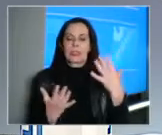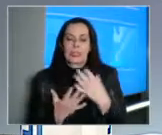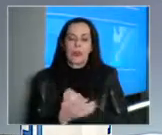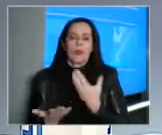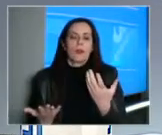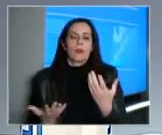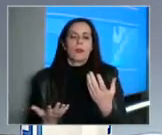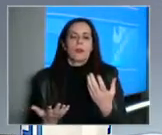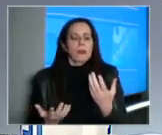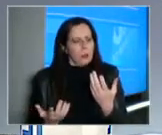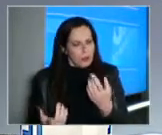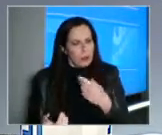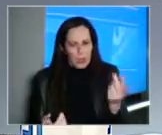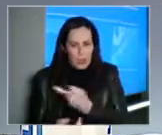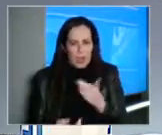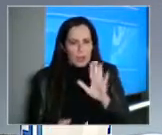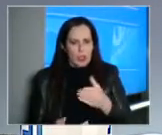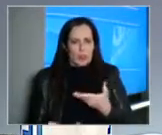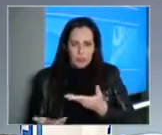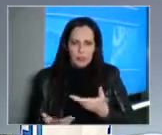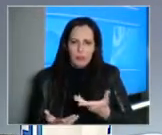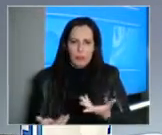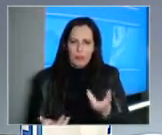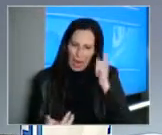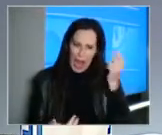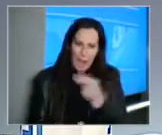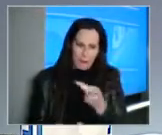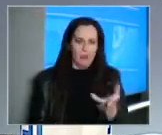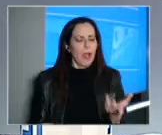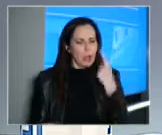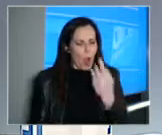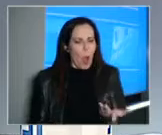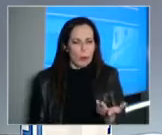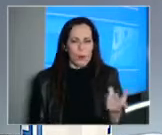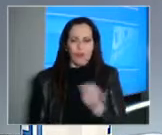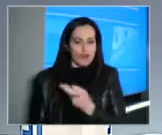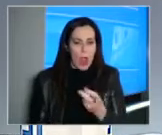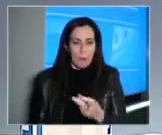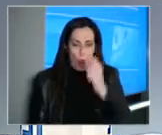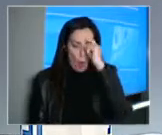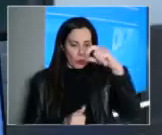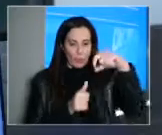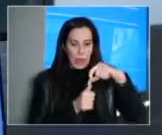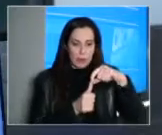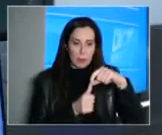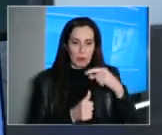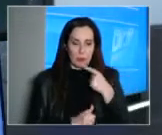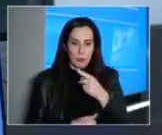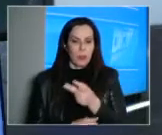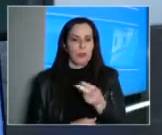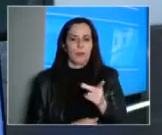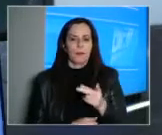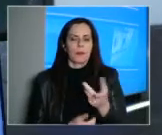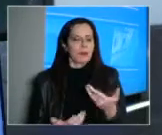לנהל דיפלומטיה, ולשתיהם יש מערכות דיפלומטיות די מתוחכמות. והנה אתה רואה ששניהם, ושני הצדדים פה, אני אגיד פה מילה,